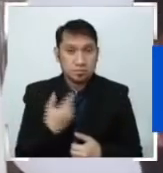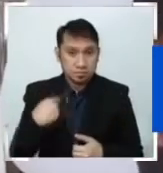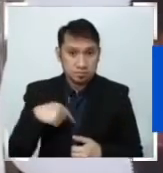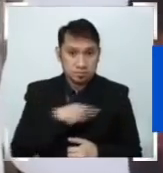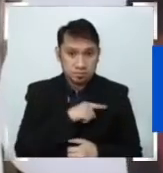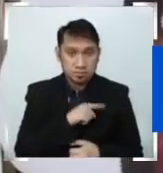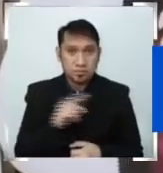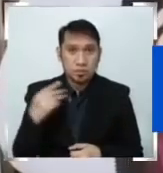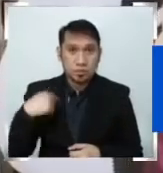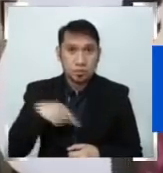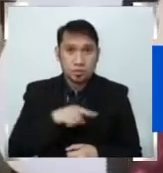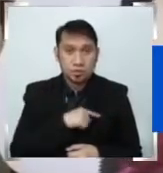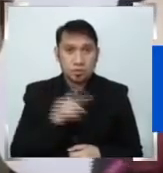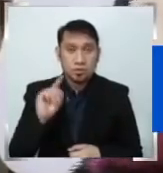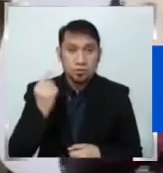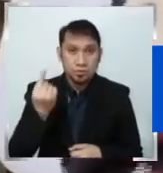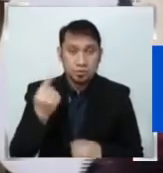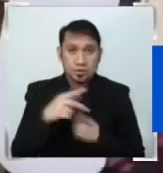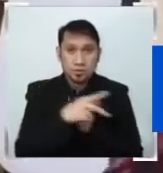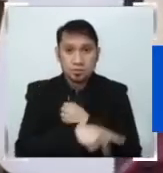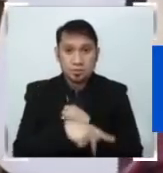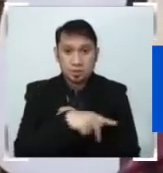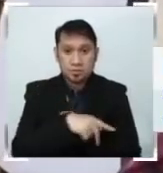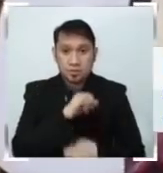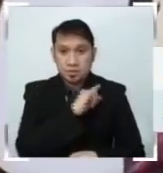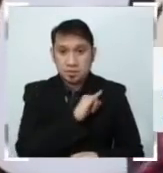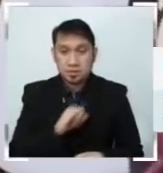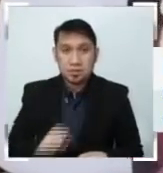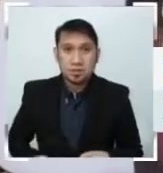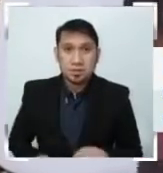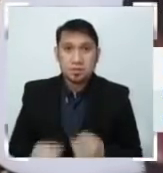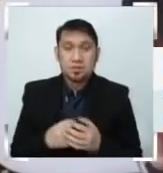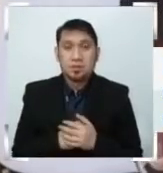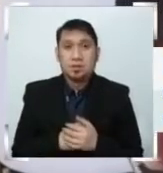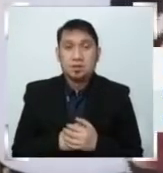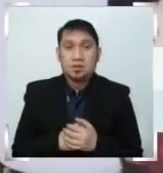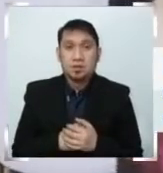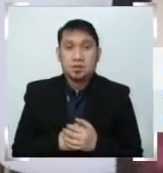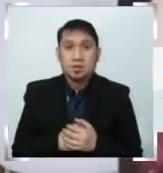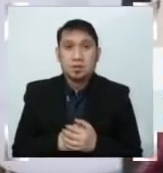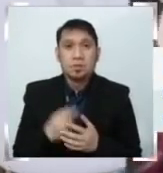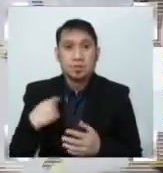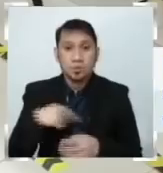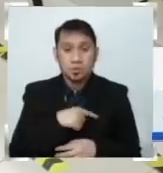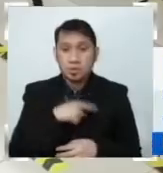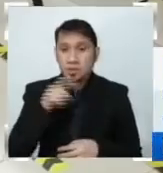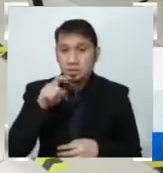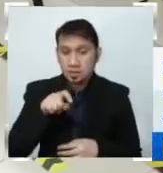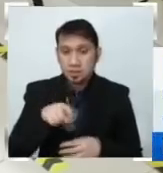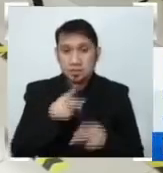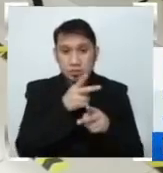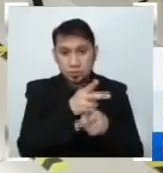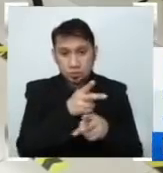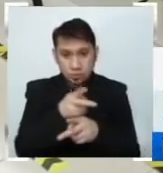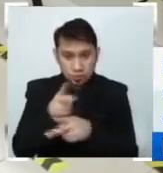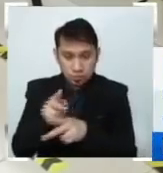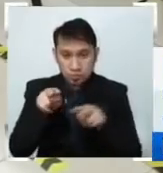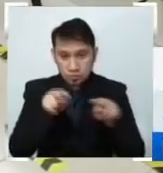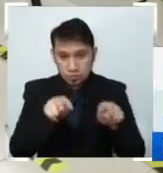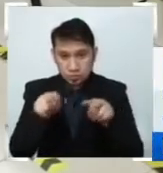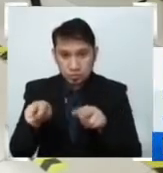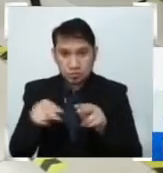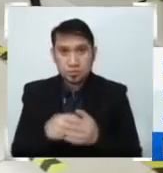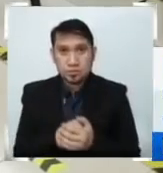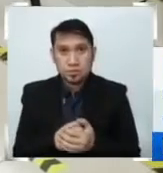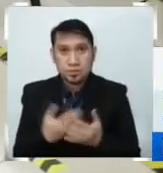in the province of Isabela, no? And so to say, we really have to closely monitor this first batch, bali we are trying to